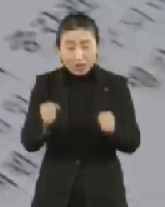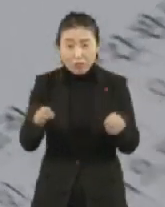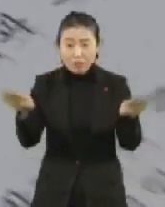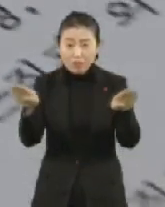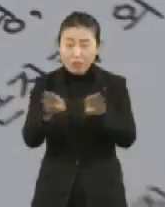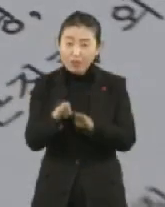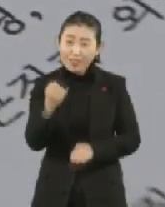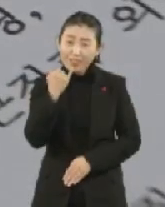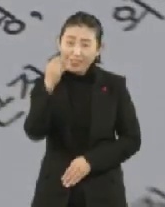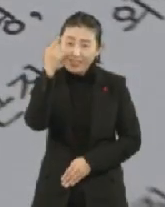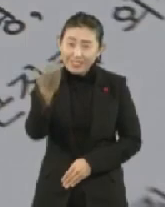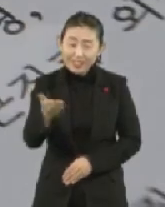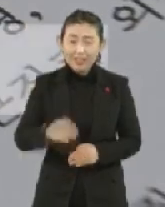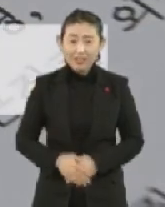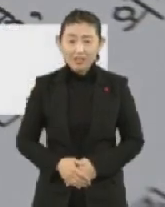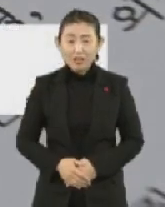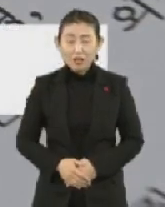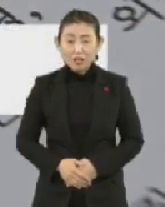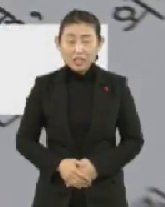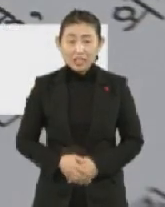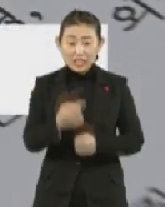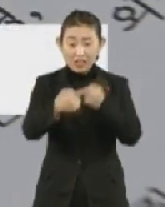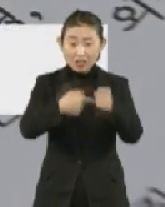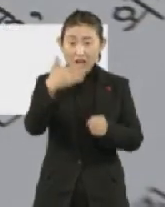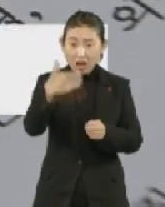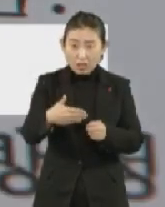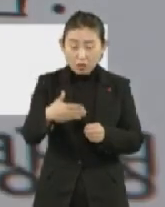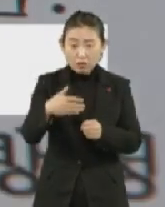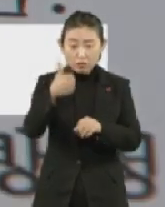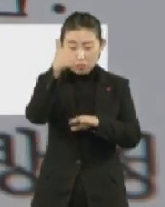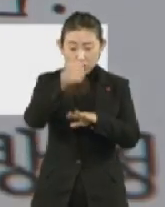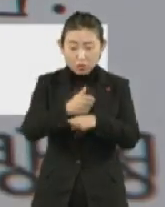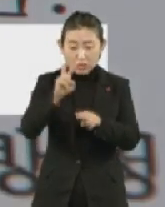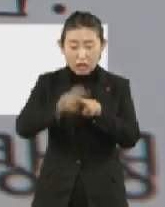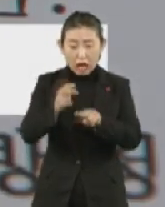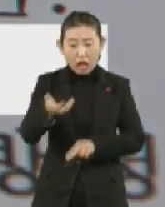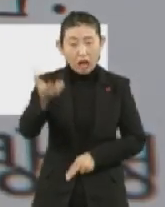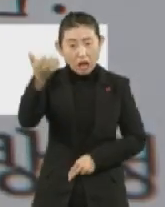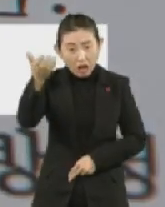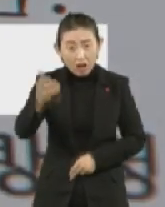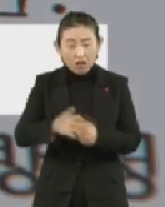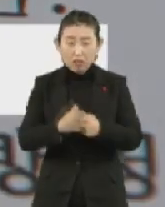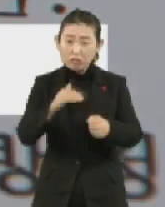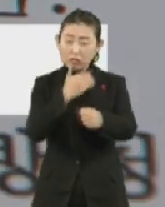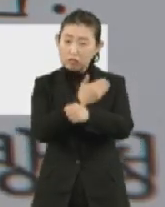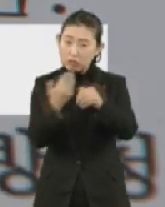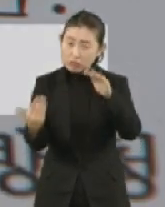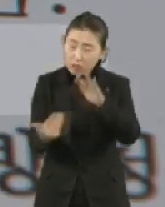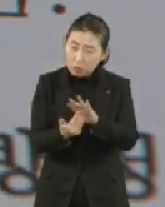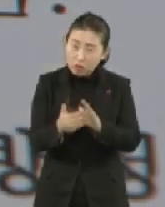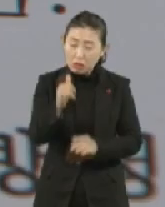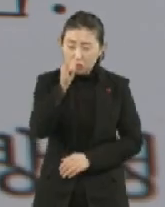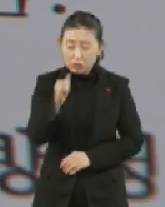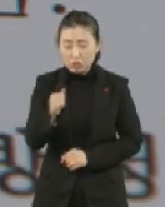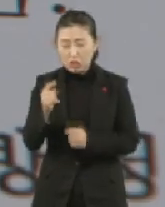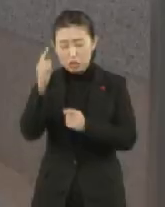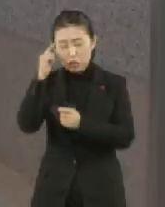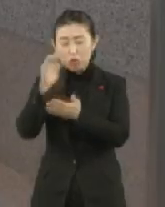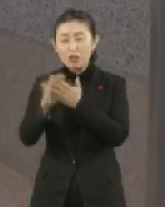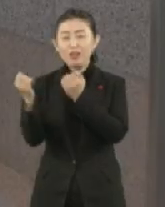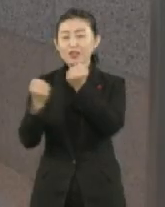해도 된다는 건지, 새로운 부서에서 1년도 안 돼 승진할 만큼 업무 역량이 뛰어났다는 건지 제대로 된 설명이